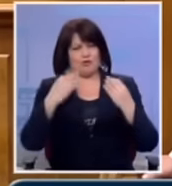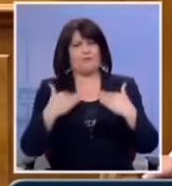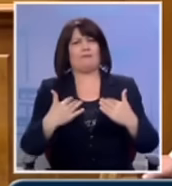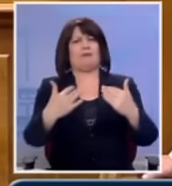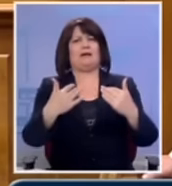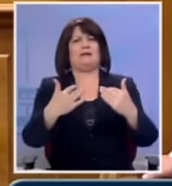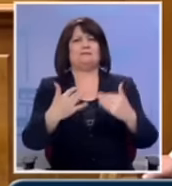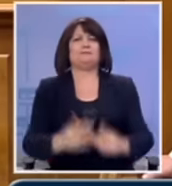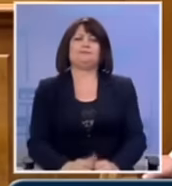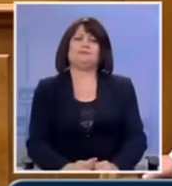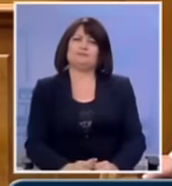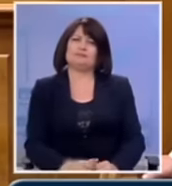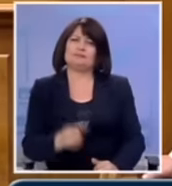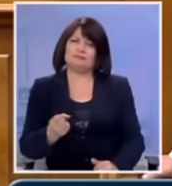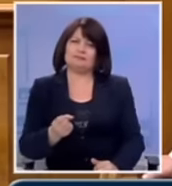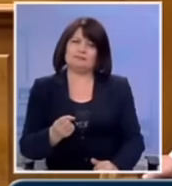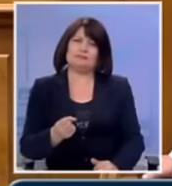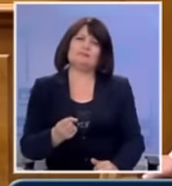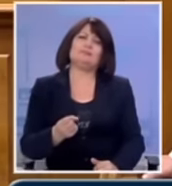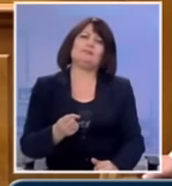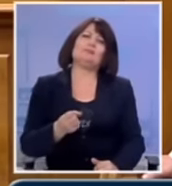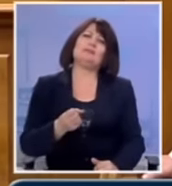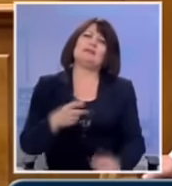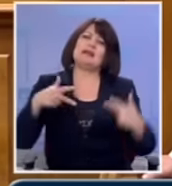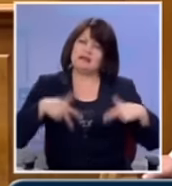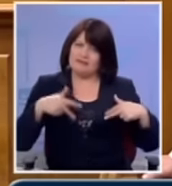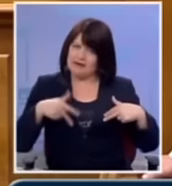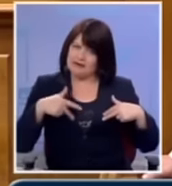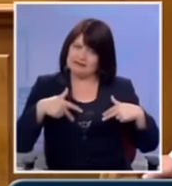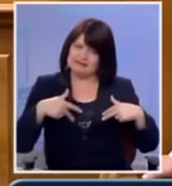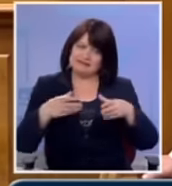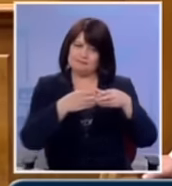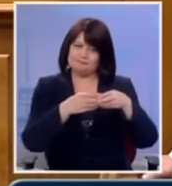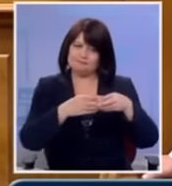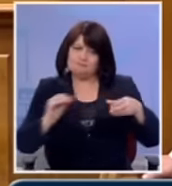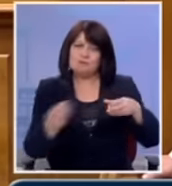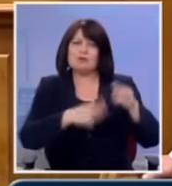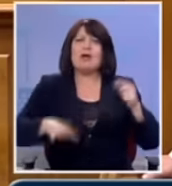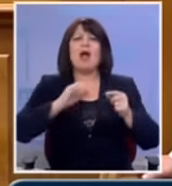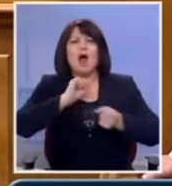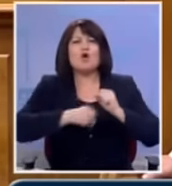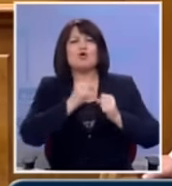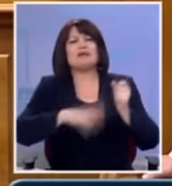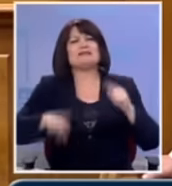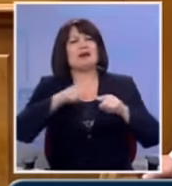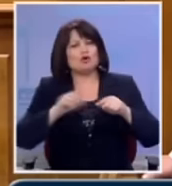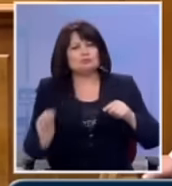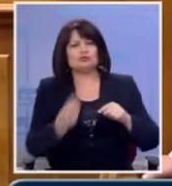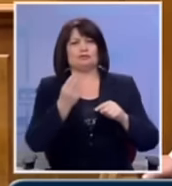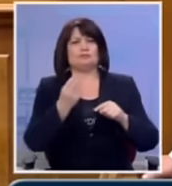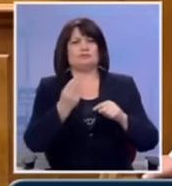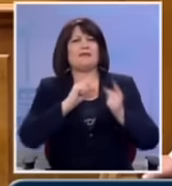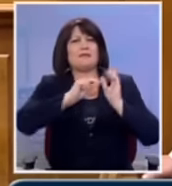κοινοβούλιο η νέα κοινοβουλευτική πλειοψηφία που αναδείχθηκε μέσα από τους αγώνες του λαού μας ενάντια στη λογική